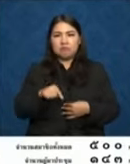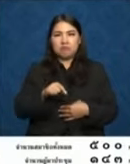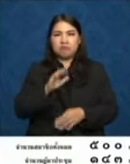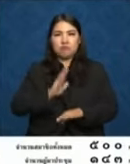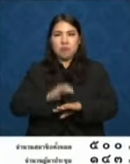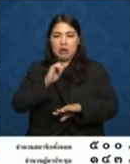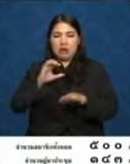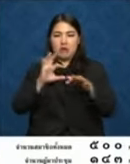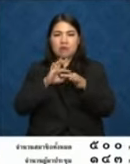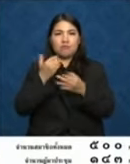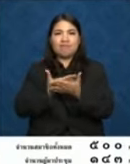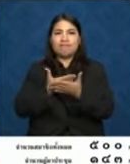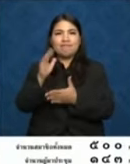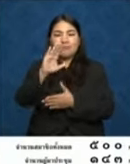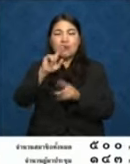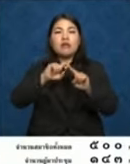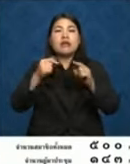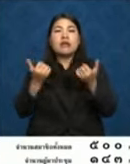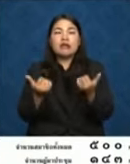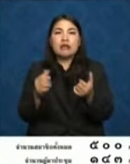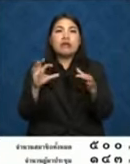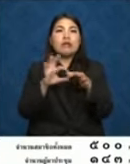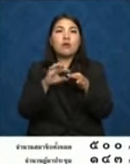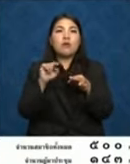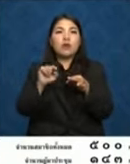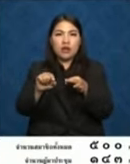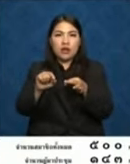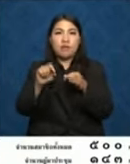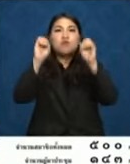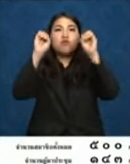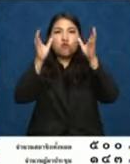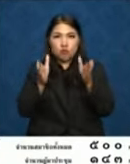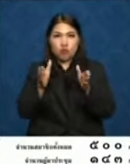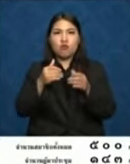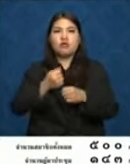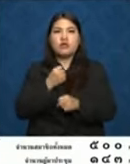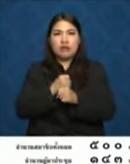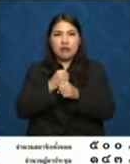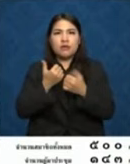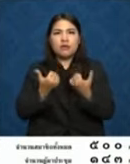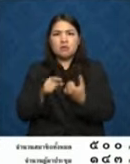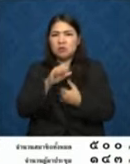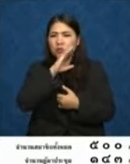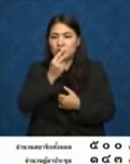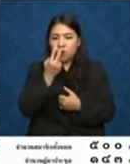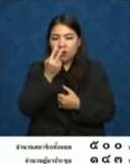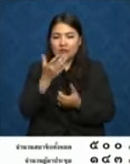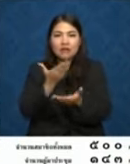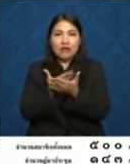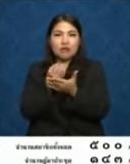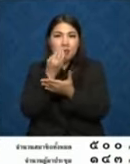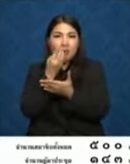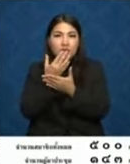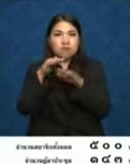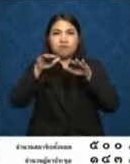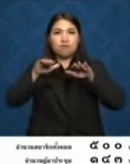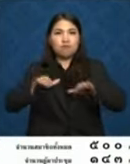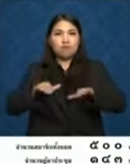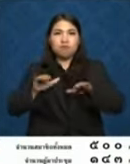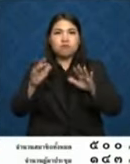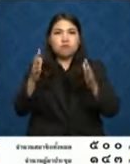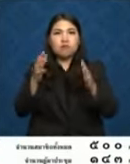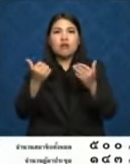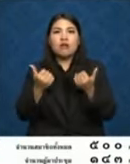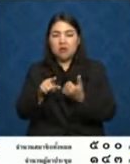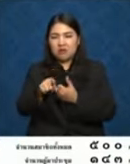ผมเป็นครูแต่ผมดูแล้วว่าท่าทีของดอกเบี้ยเนี่ยไม่ยอมลดลงอย่างเนี้ยมันมีผลกระทบไปถึงพ่อ